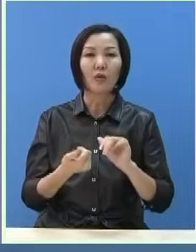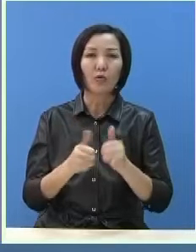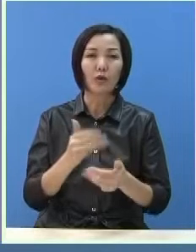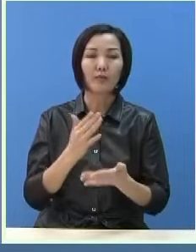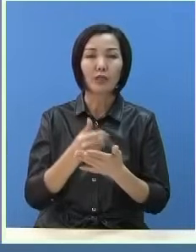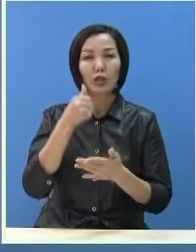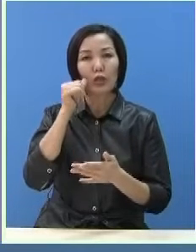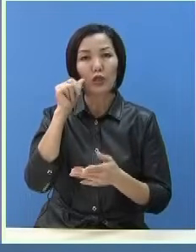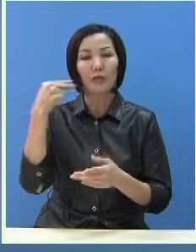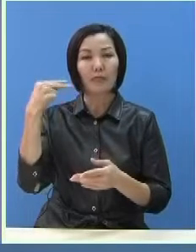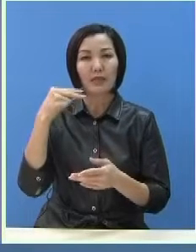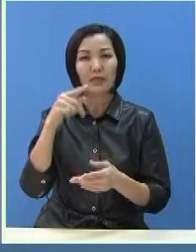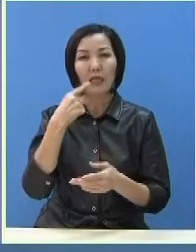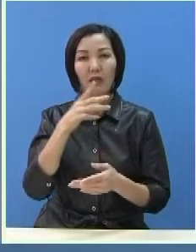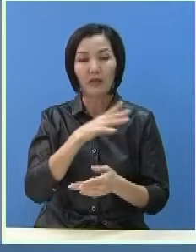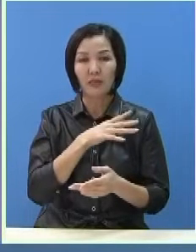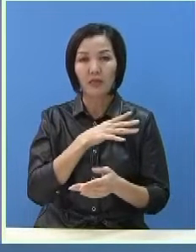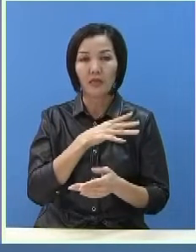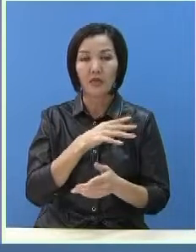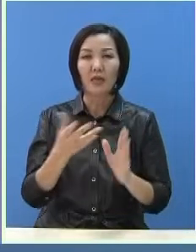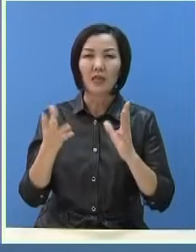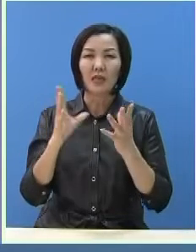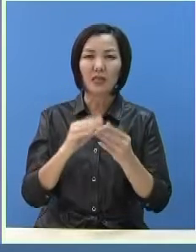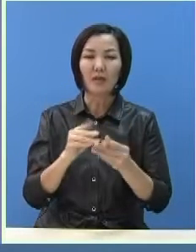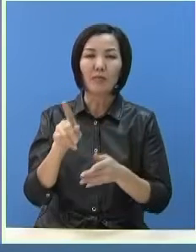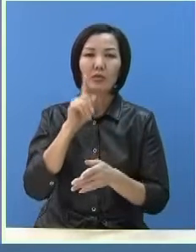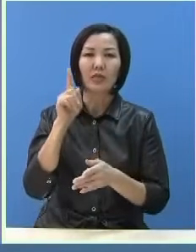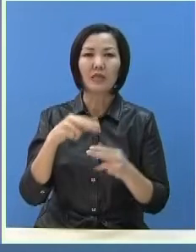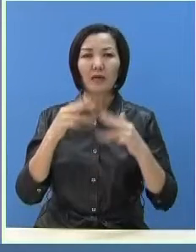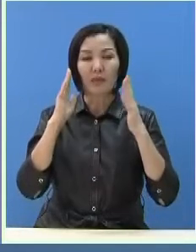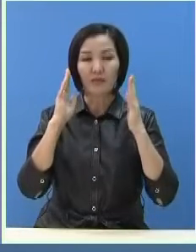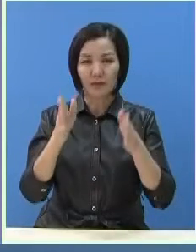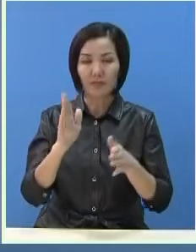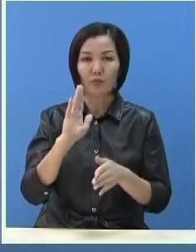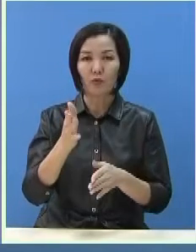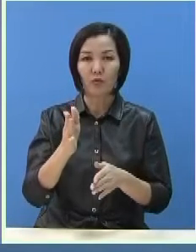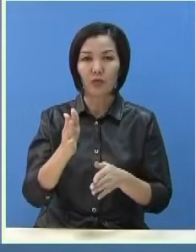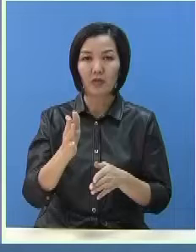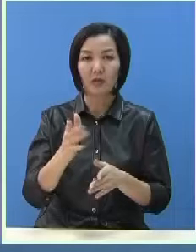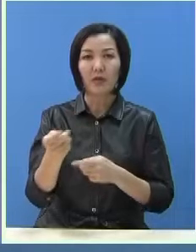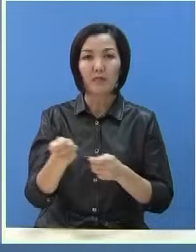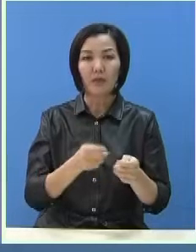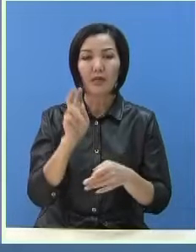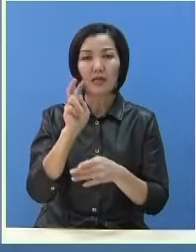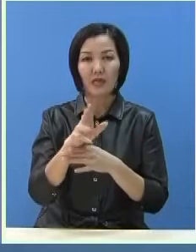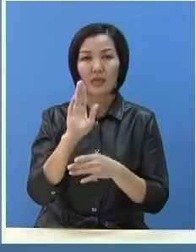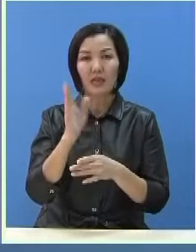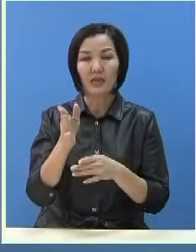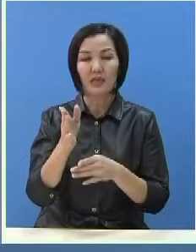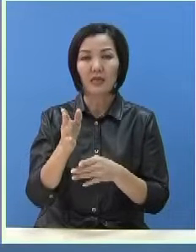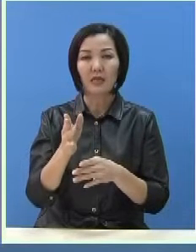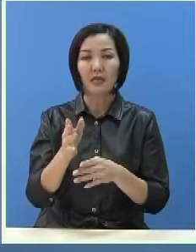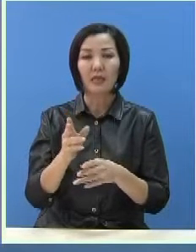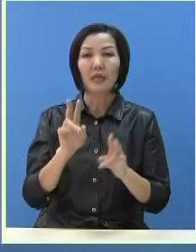кеше ғана президент өзінің сұхбатында айтты, жалпы жастарға басымдық беретін боламыз, әлі де жастар билікке келеді деп. Дей